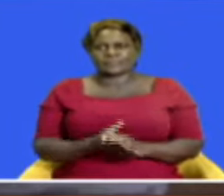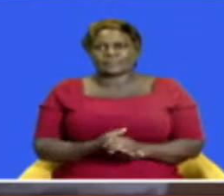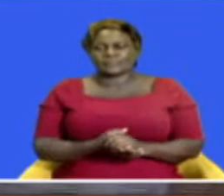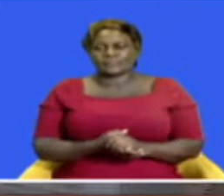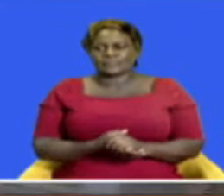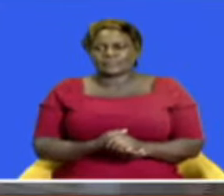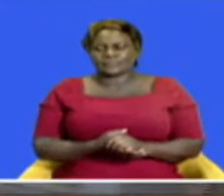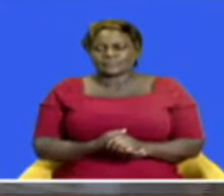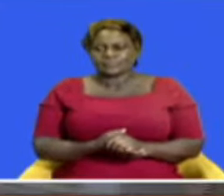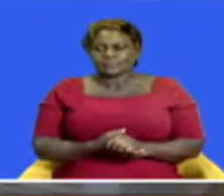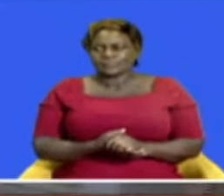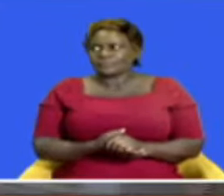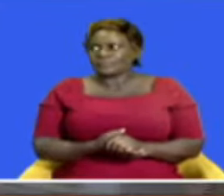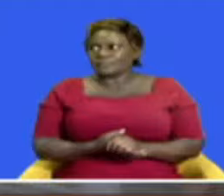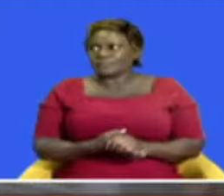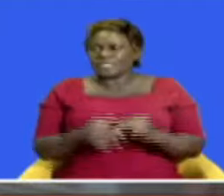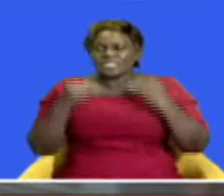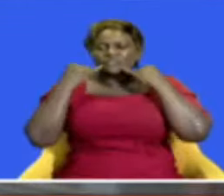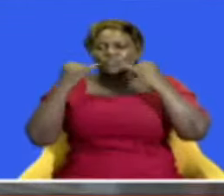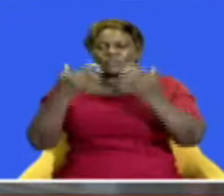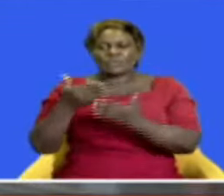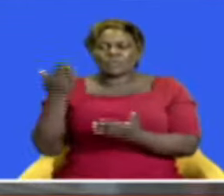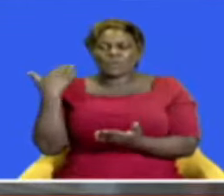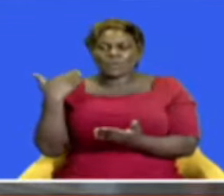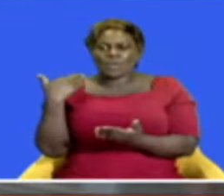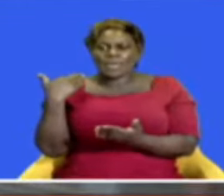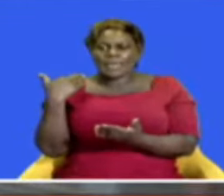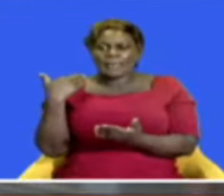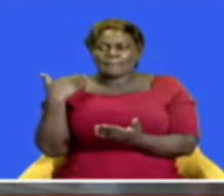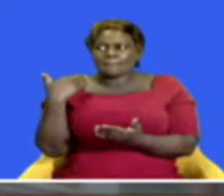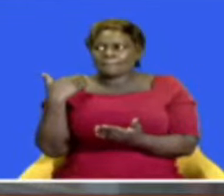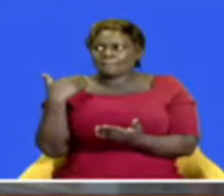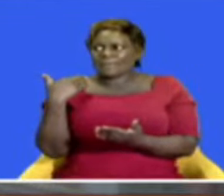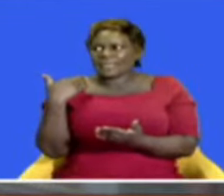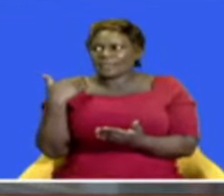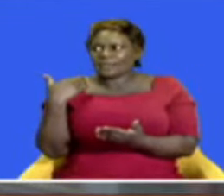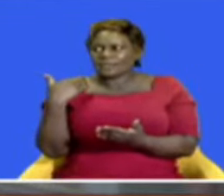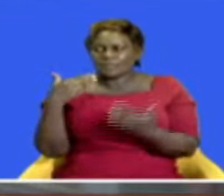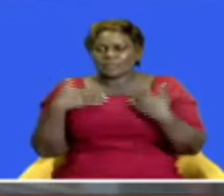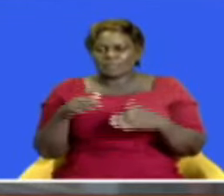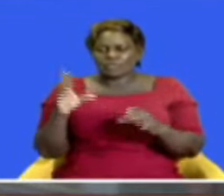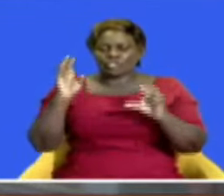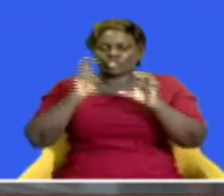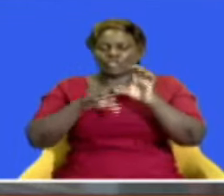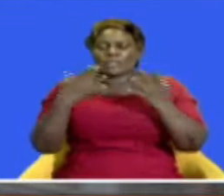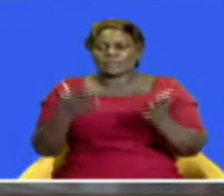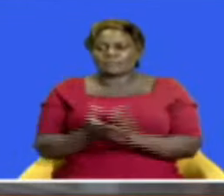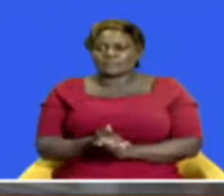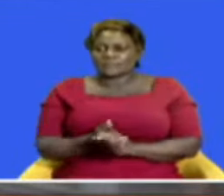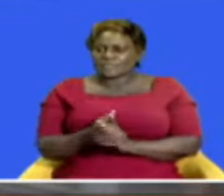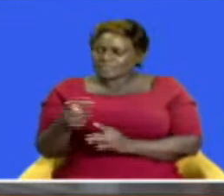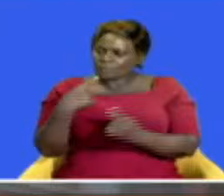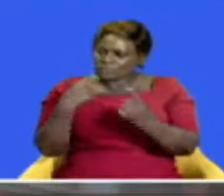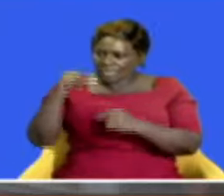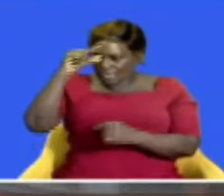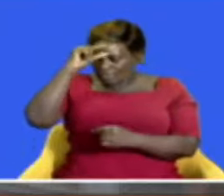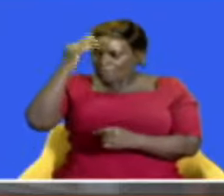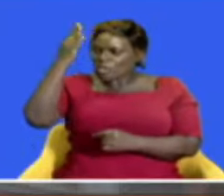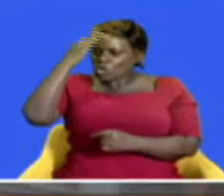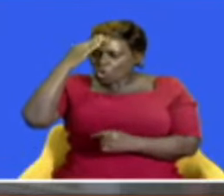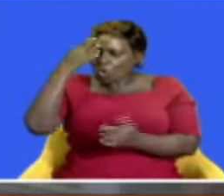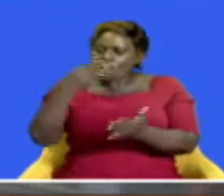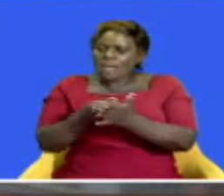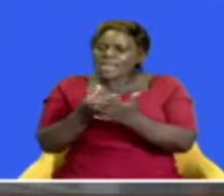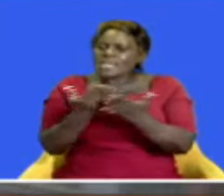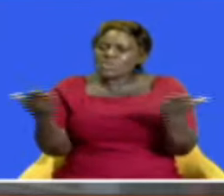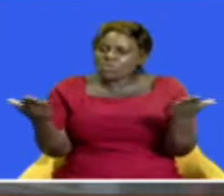hebu labda nipitie zile takwimu ambazo tulianza kwa kuzisoma kabla, labda kwa wale watazamaji ambao wanaungana nasi. Kwa sababu unaposema serikali inajua mahali kuna